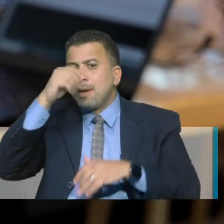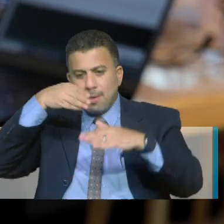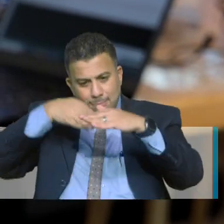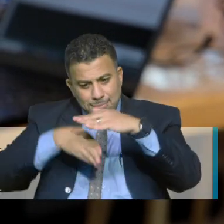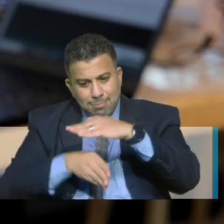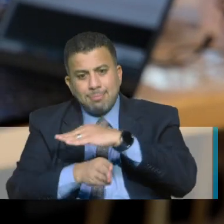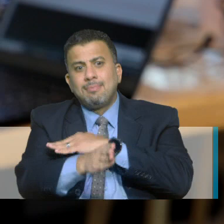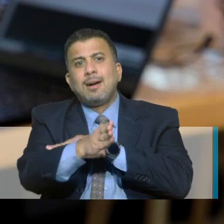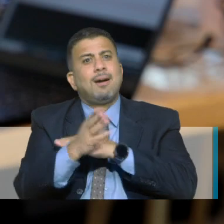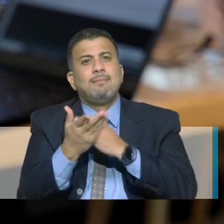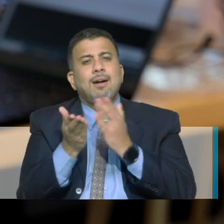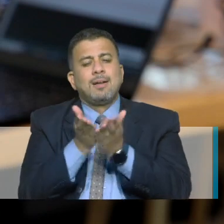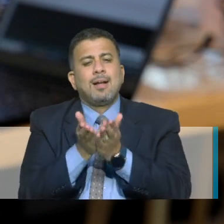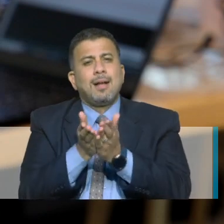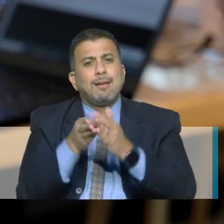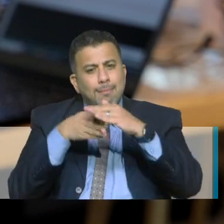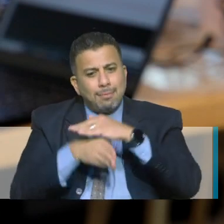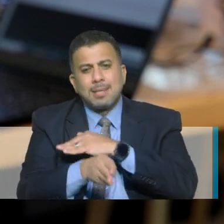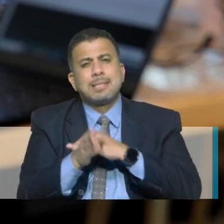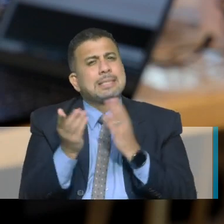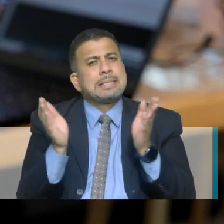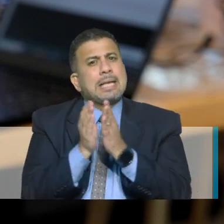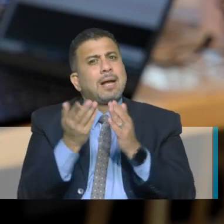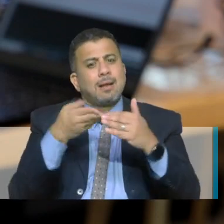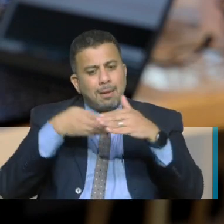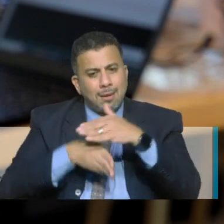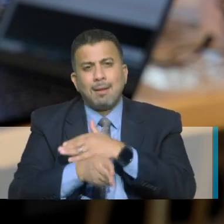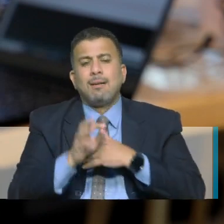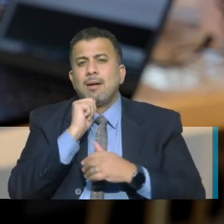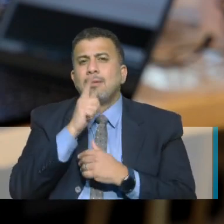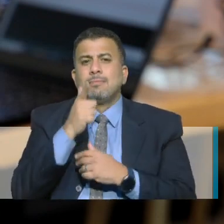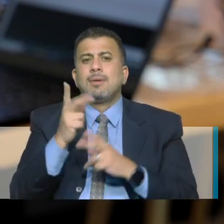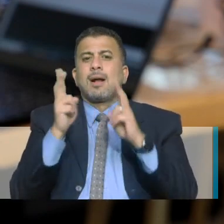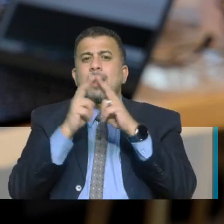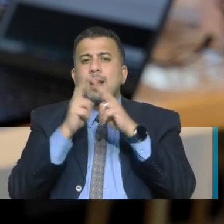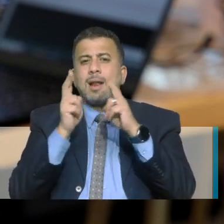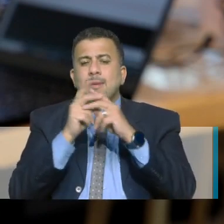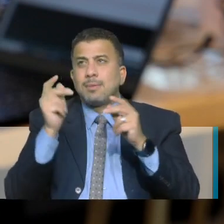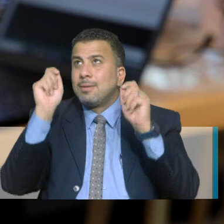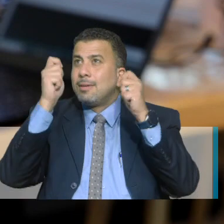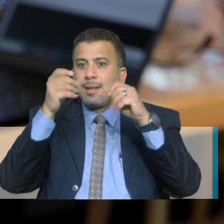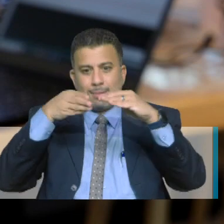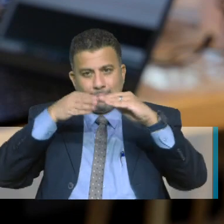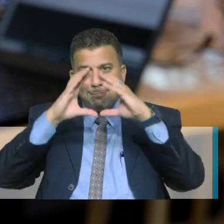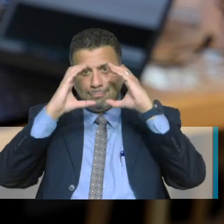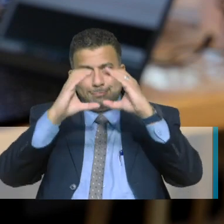أقدر أسوي غواصة صغيرة، وكمان تعلمت كيف يعني أركب الكهربيات للغواصة،